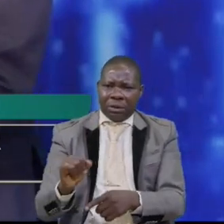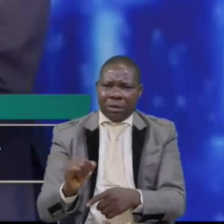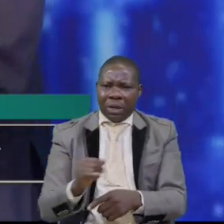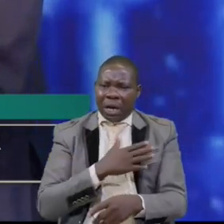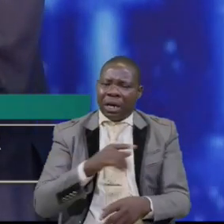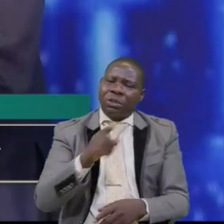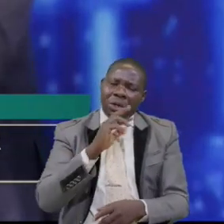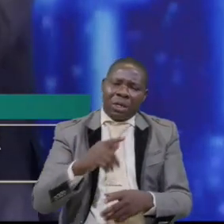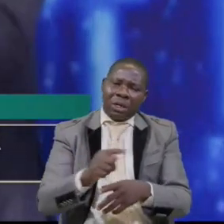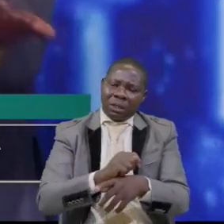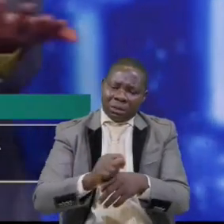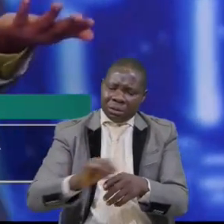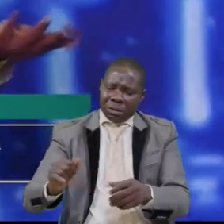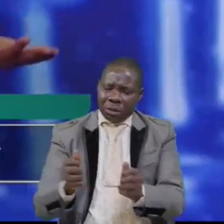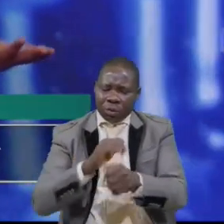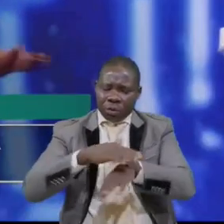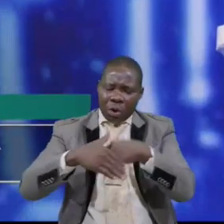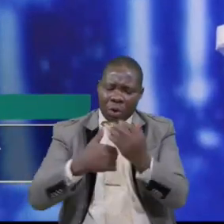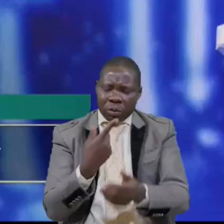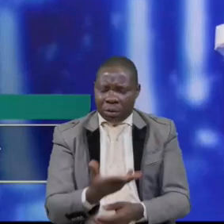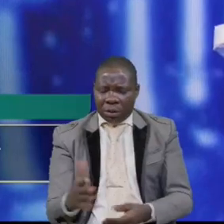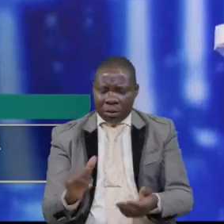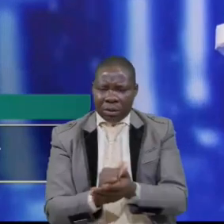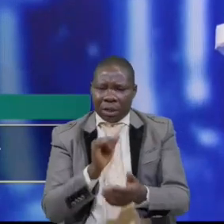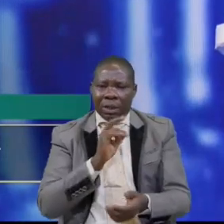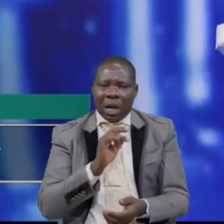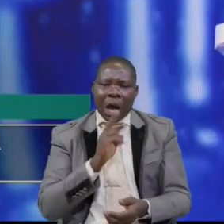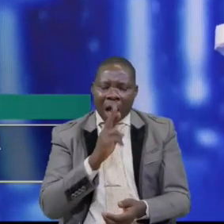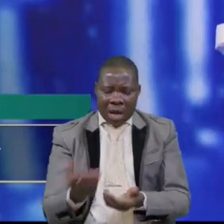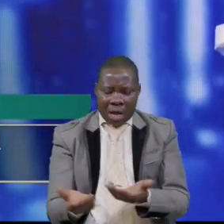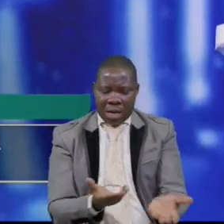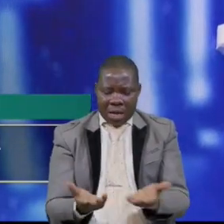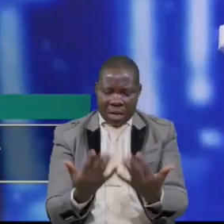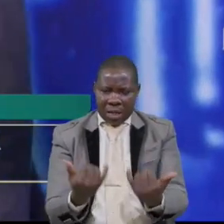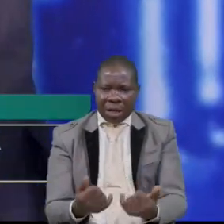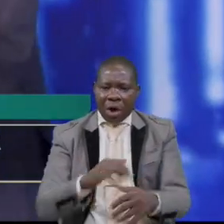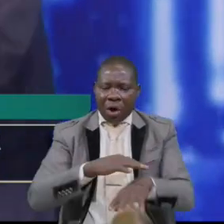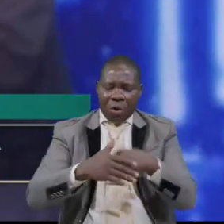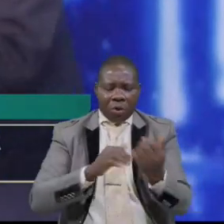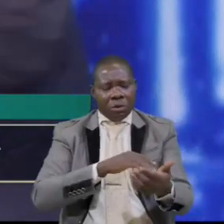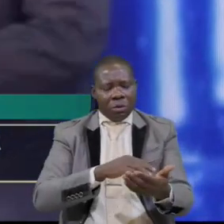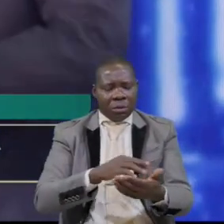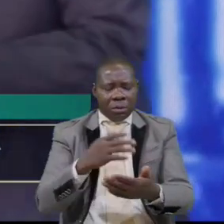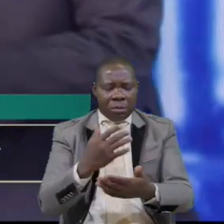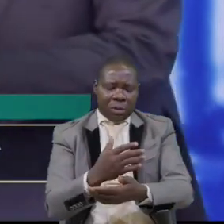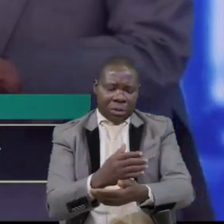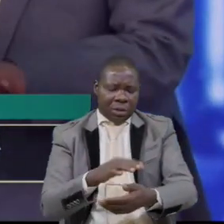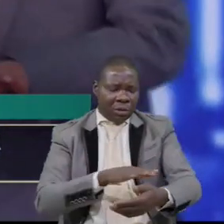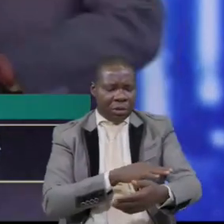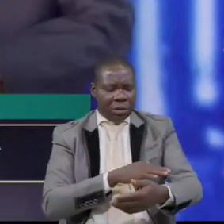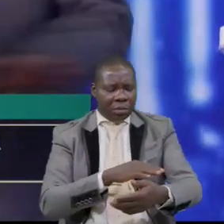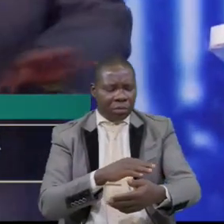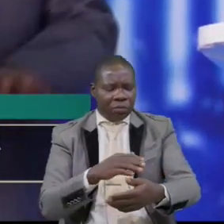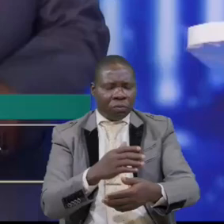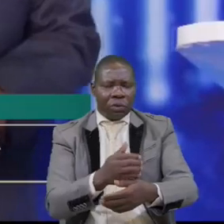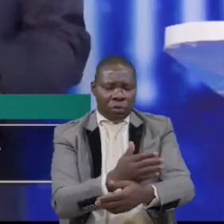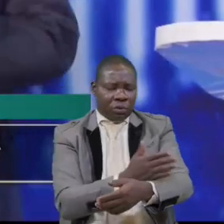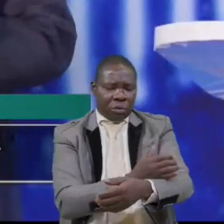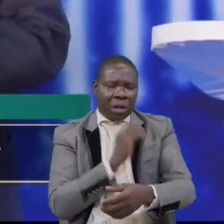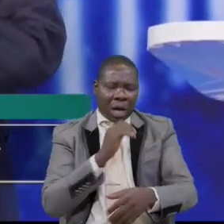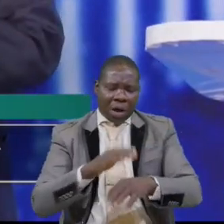L'auto-formation. Avec tout ce qui est disponible aujourd'hui. Tout sujet que tu as, tout est là. Et tu peux commencer au niveau